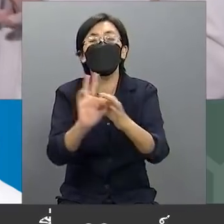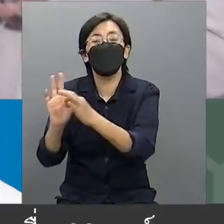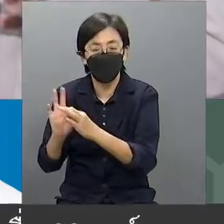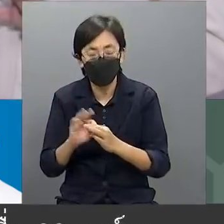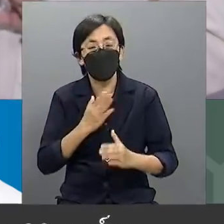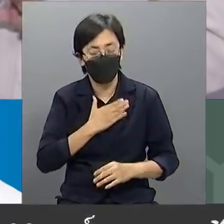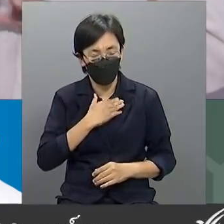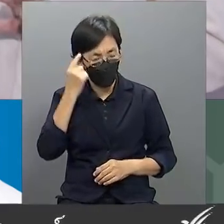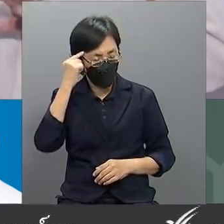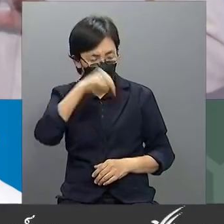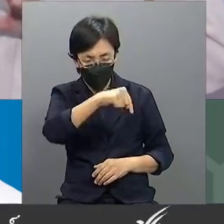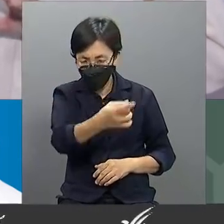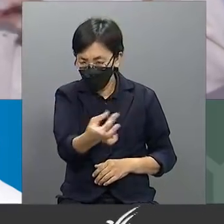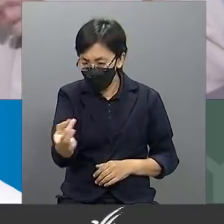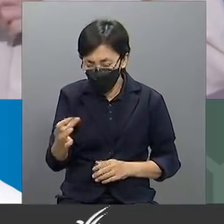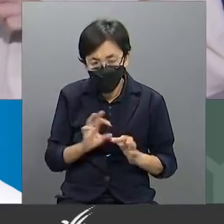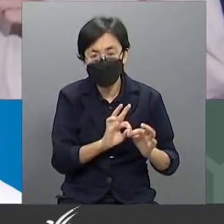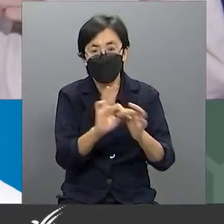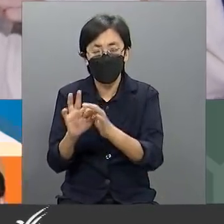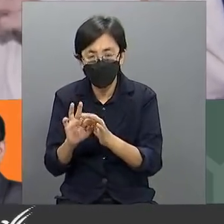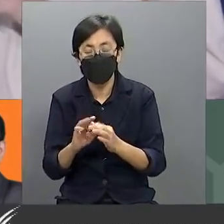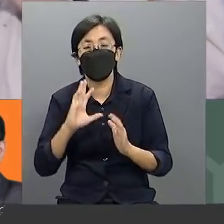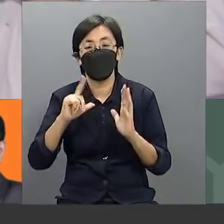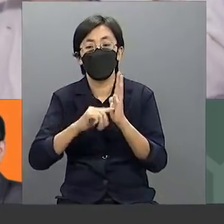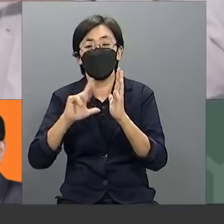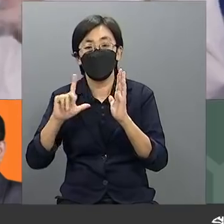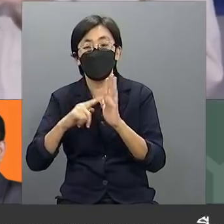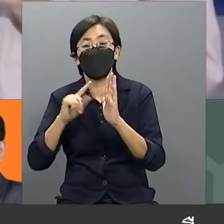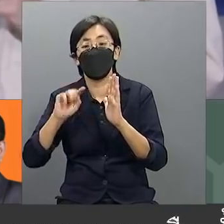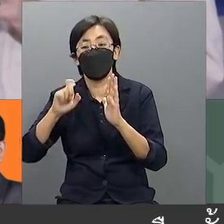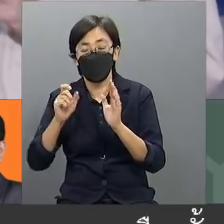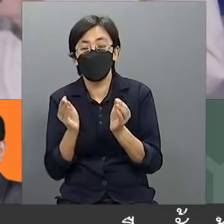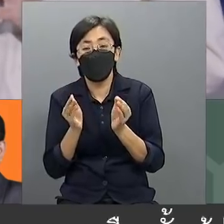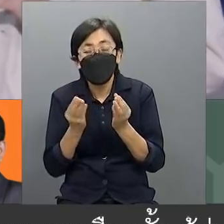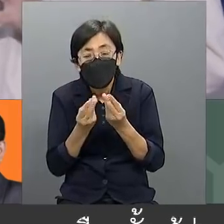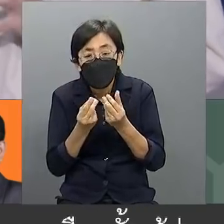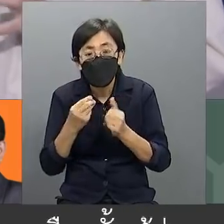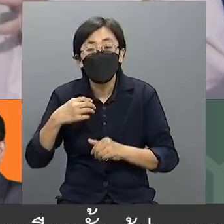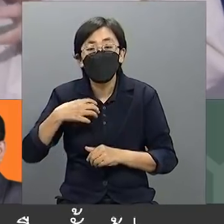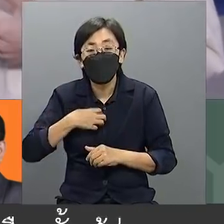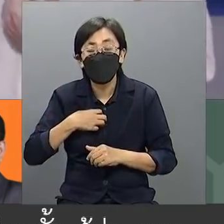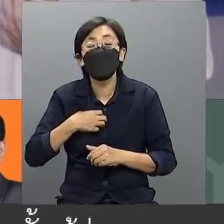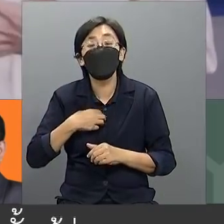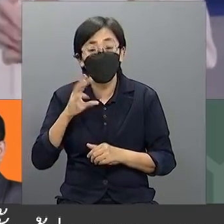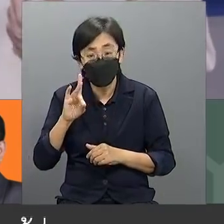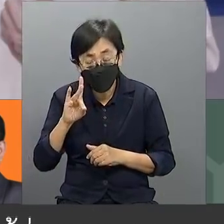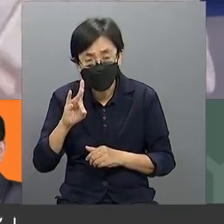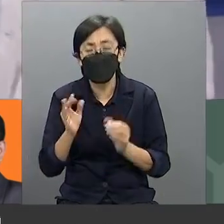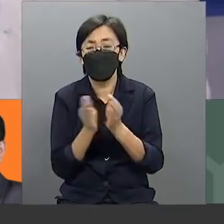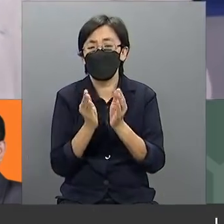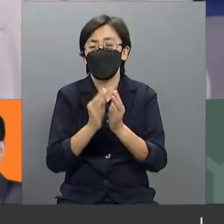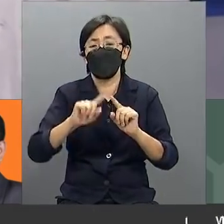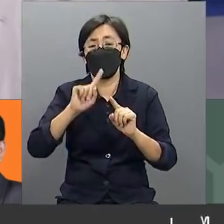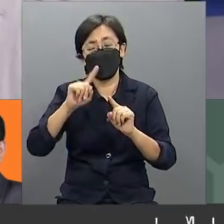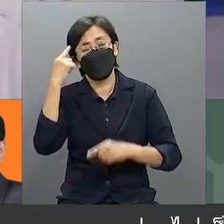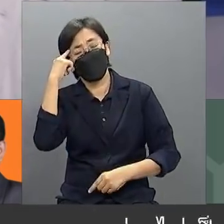นี้เนี่ยโพธิ์เนี่ยชี้แปลว่าคุณชัชชาติเนี่ยจะเป็นคะแนนนำมาที่ 1อยู่มันทำให้รู้สึกว่าหวั่นไหวหรือว่าว่าจะทำอะไรต่อจากนี้นะคะเกมต่อ